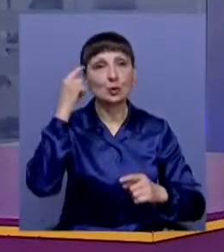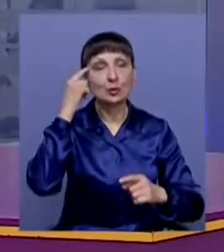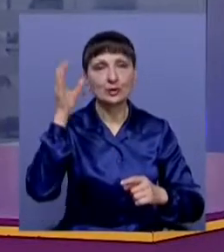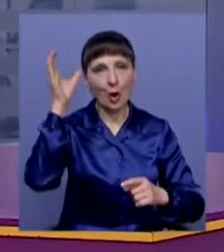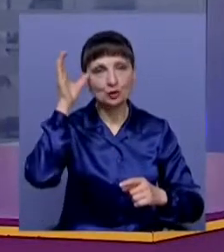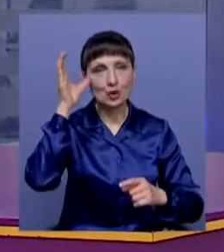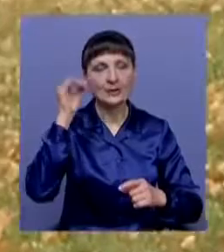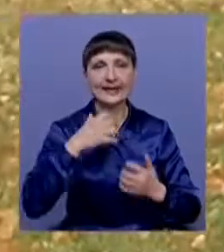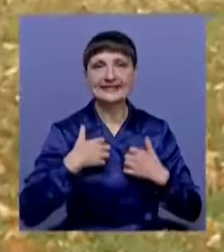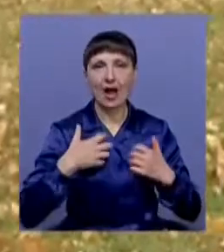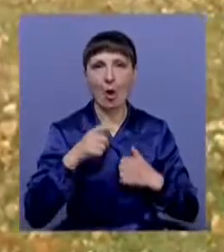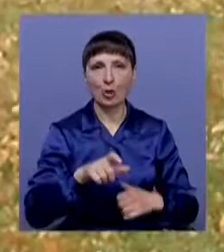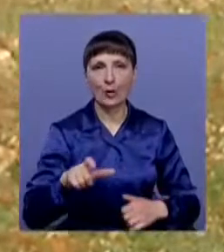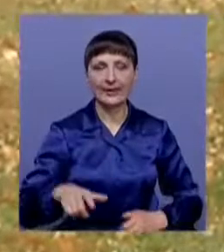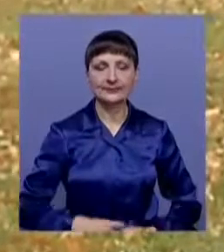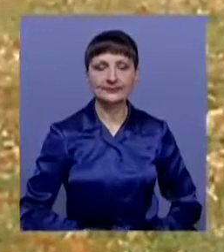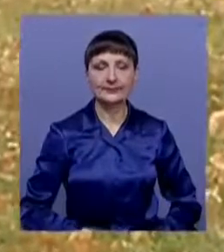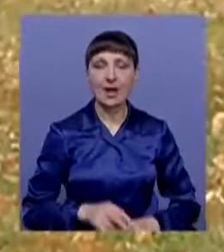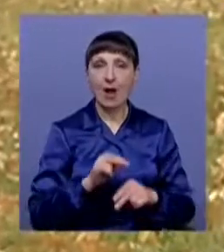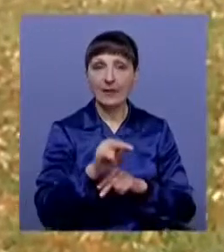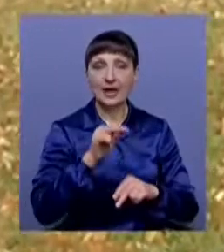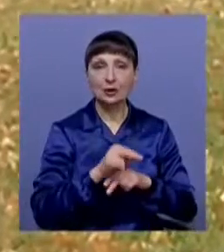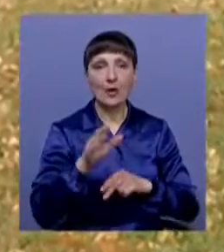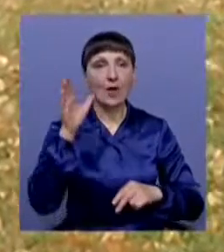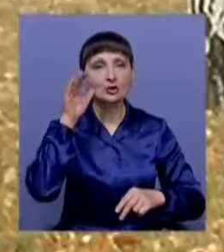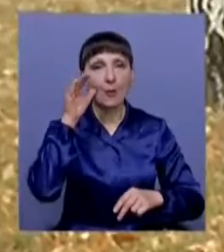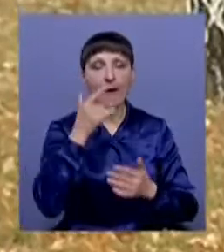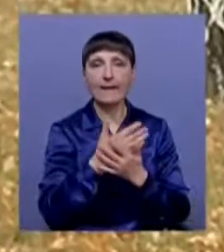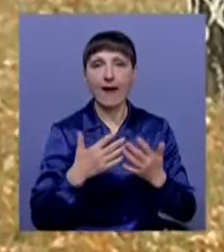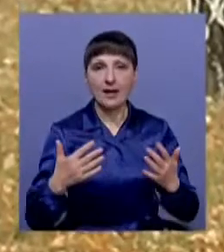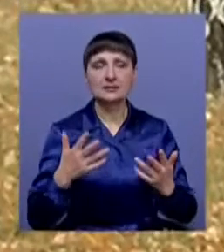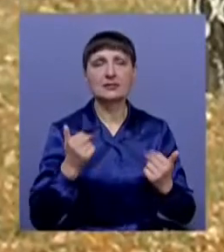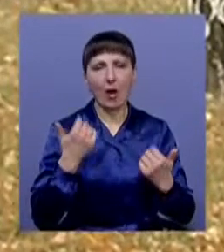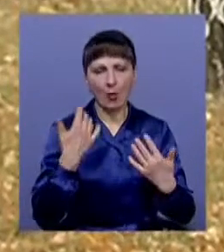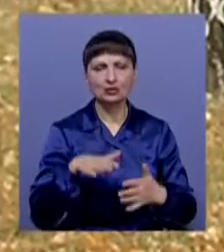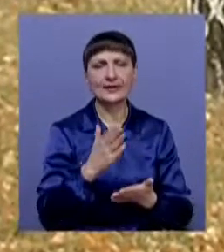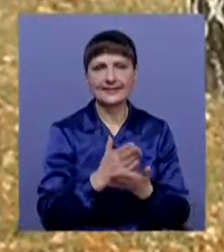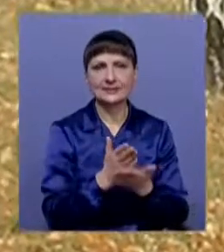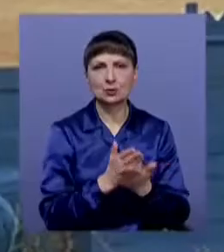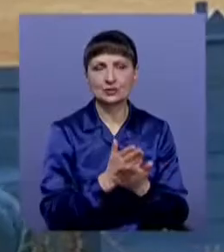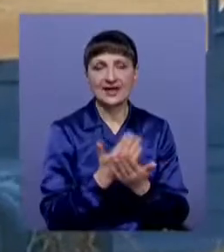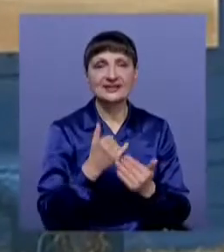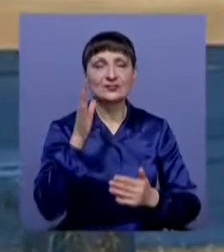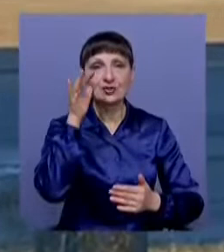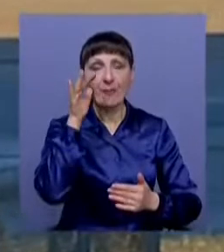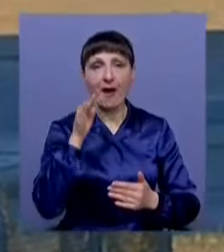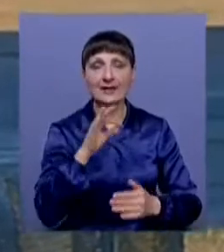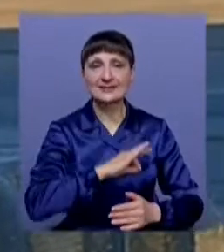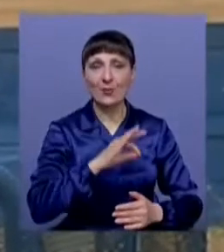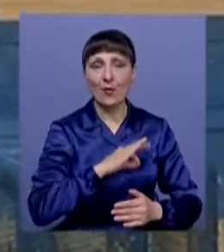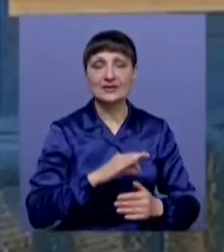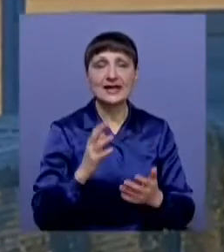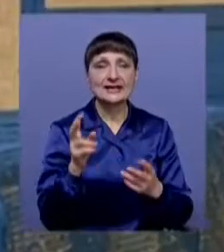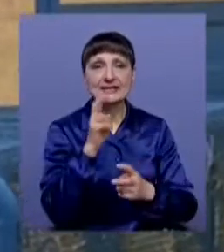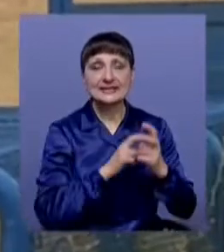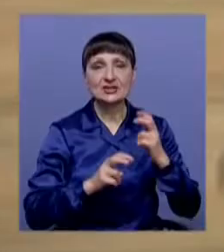ученые-зоологи. Подготовка служебных собак для различных ведомств – хорошо отлаженный механизм. Сегодня четвероногие неплохо справляются с поиском